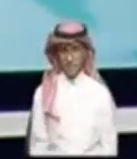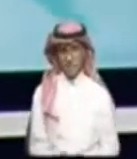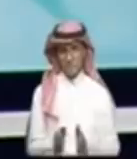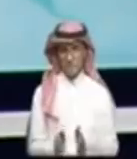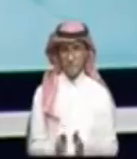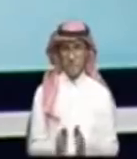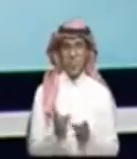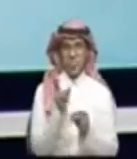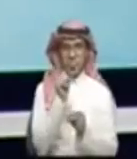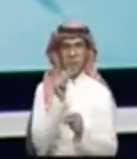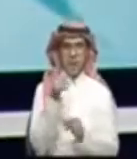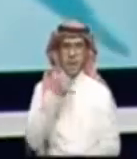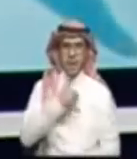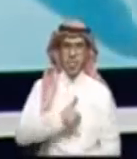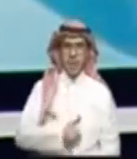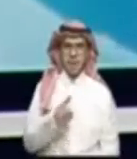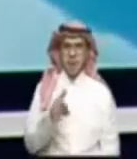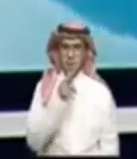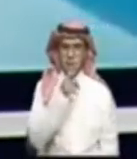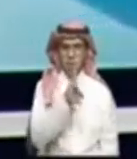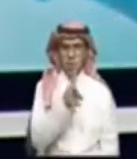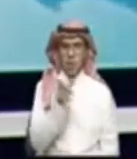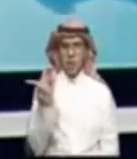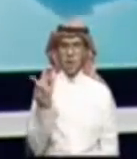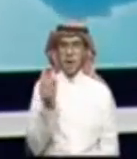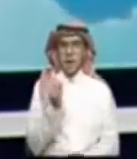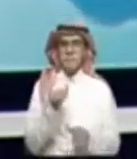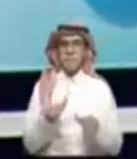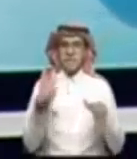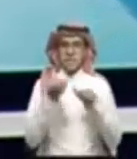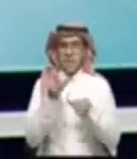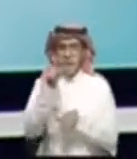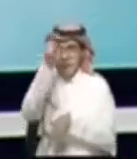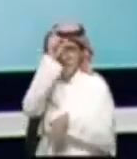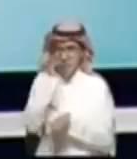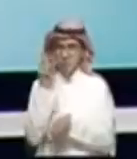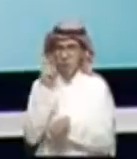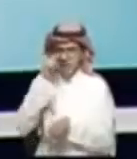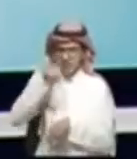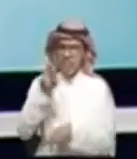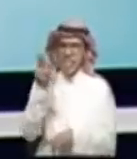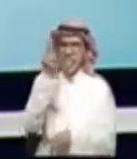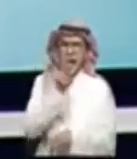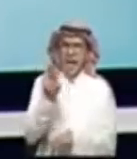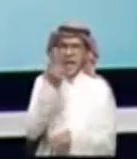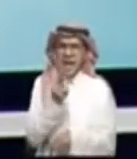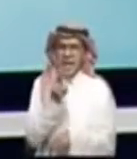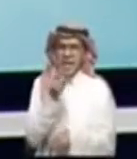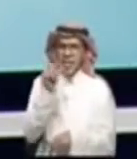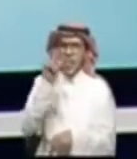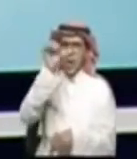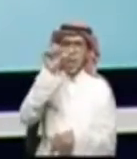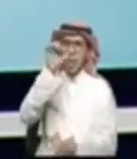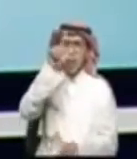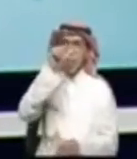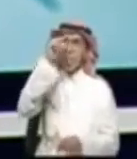ونبقى في الملف اليمني، حيث دعت الحكومة اليمنية الشرعية مجلس الأمن إلى إجراء تحقيق دولي في تدخلات ميليشيا